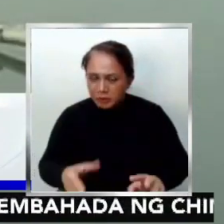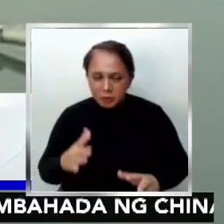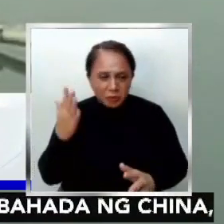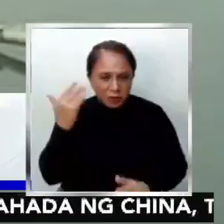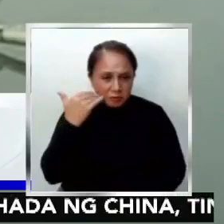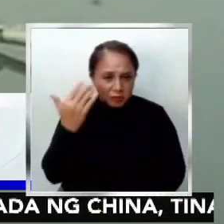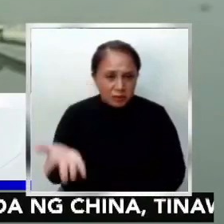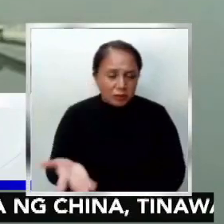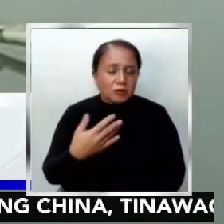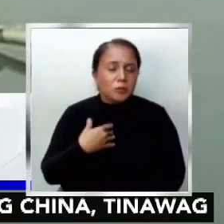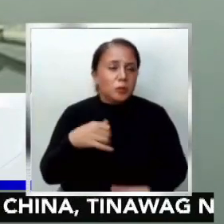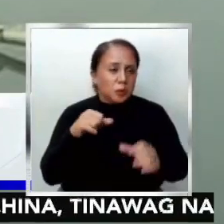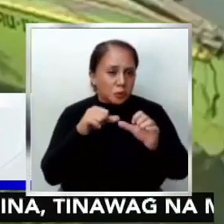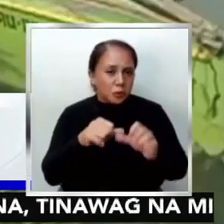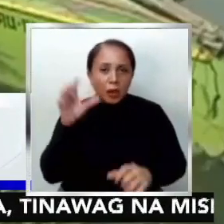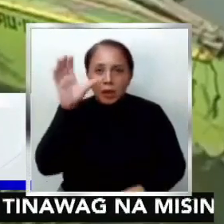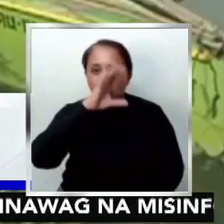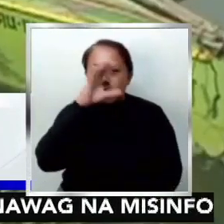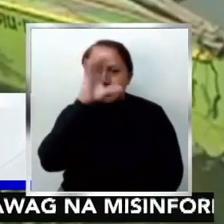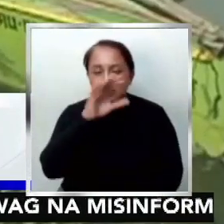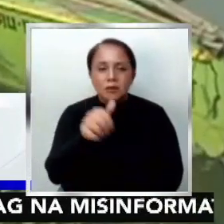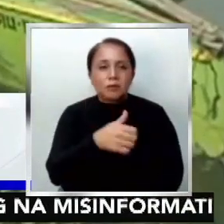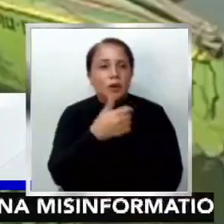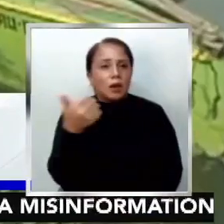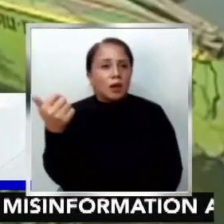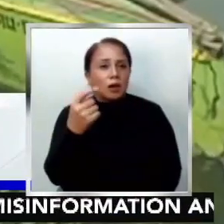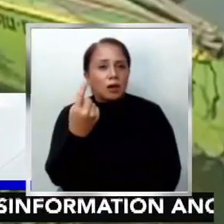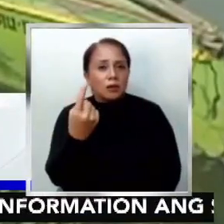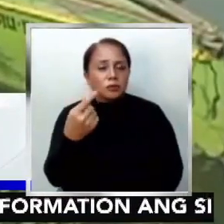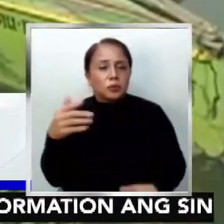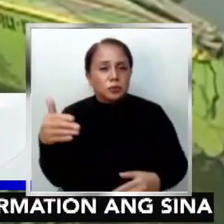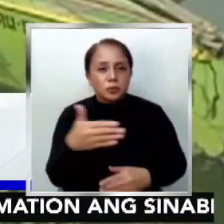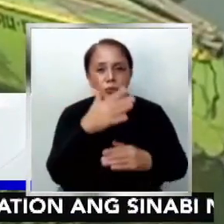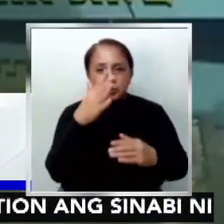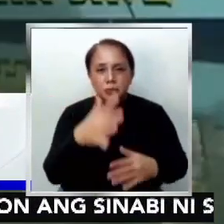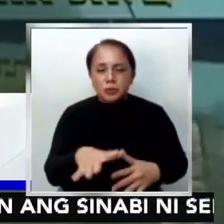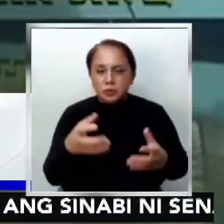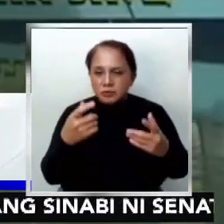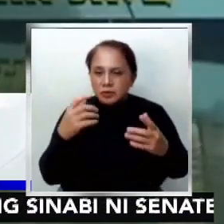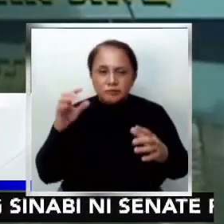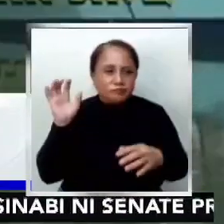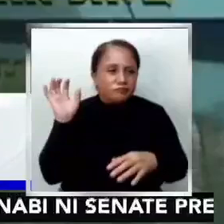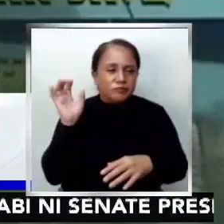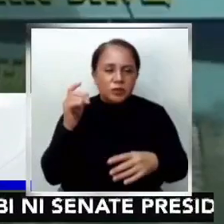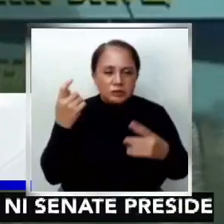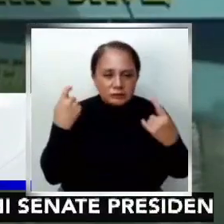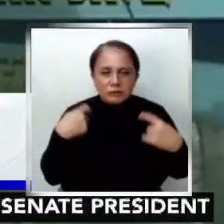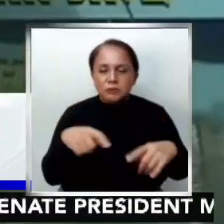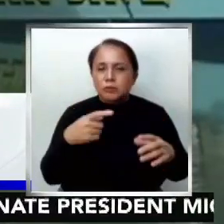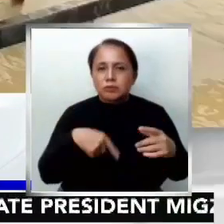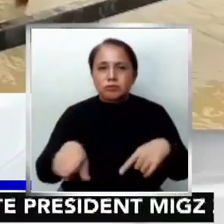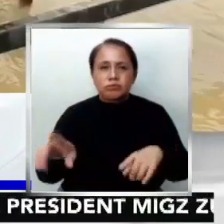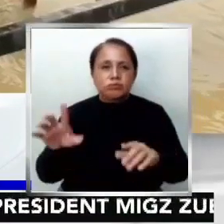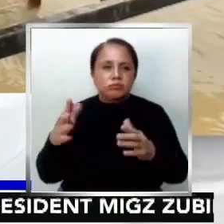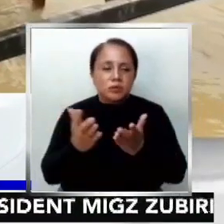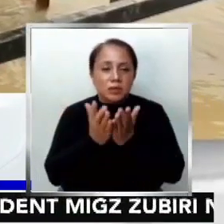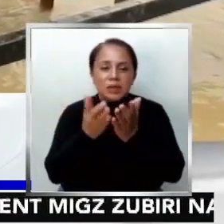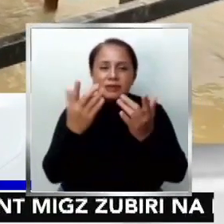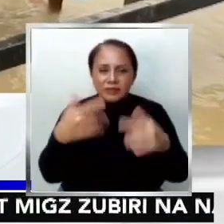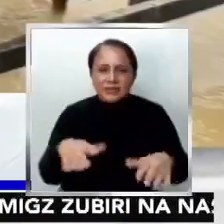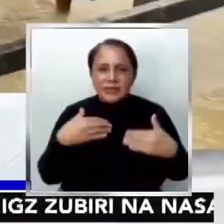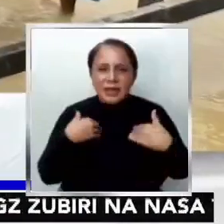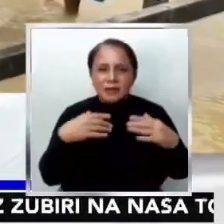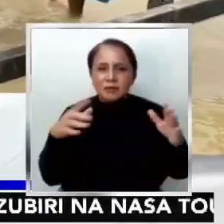Habang patuloy na pinaghahanap ang isa ring mangingisda na pilit umanong pumalaot kahit may ipinatutupad ng no